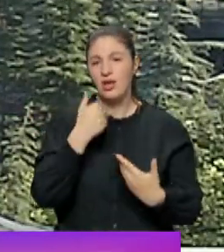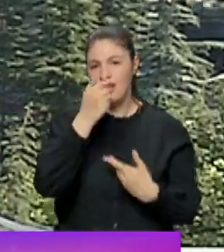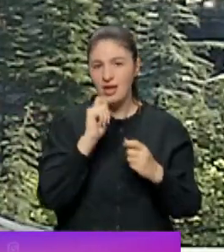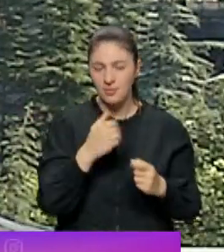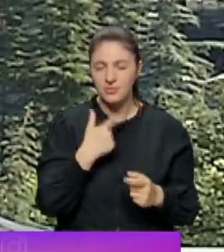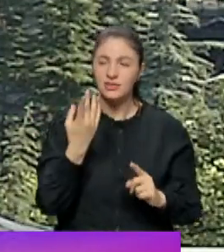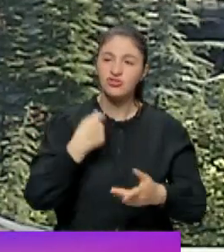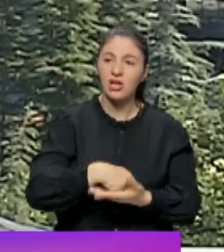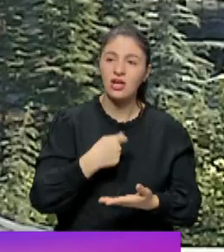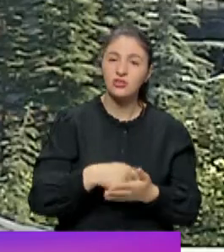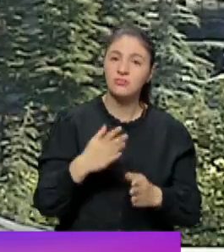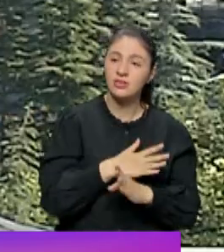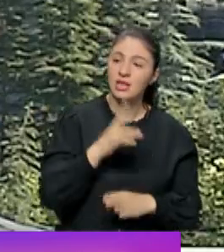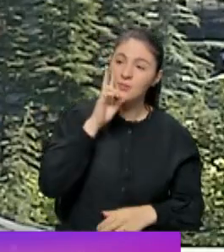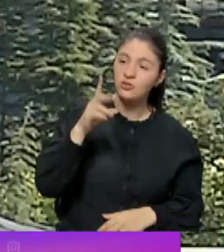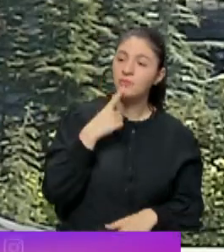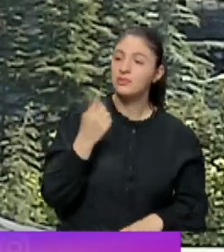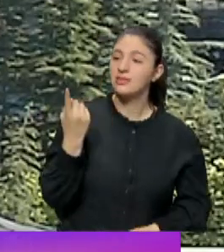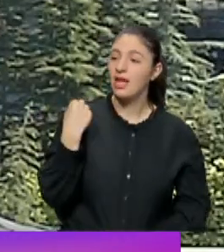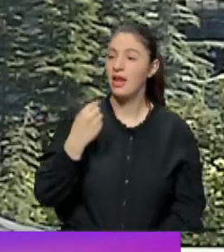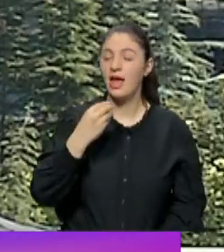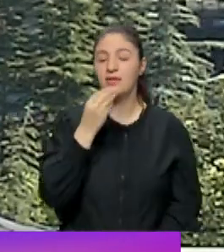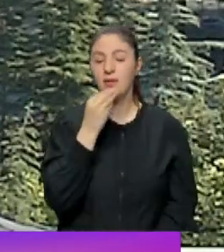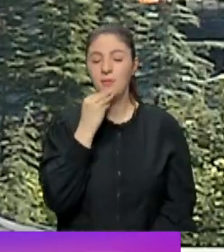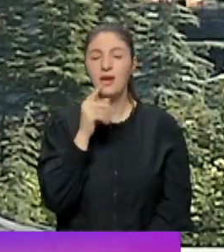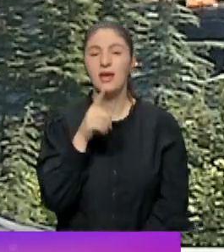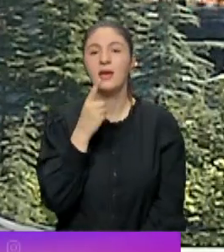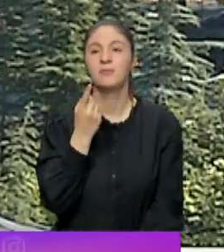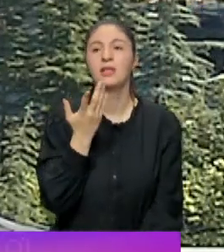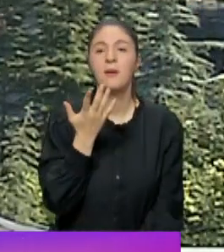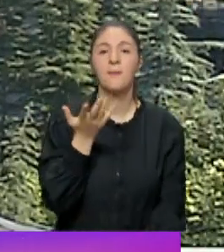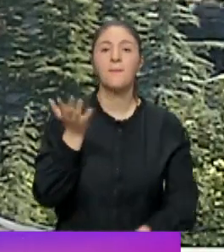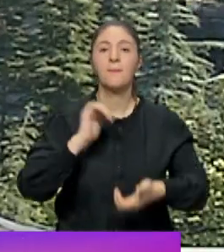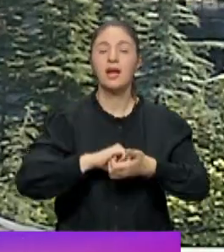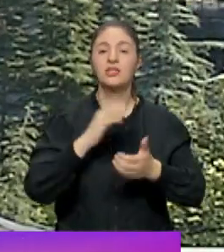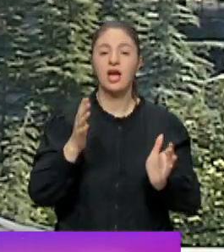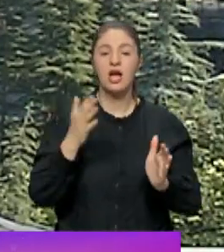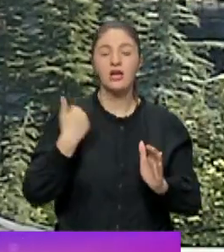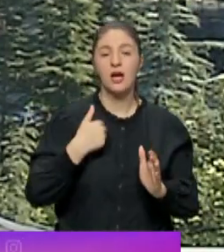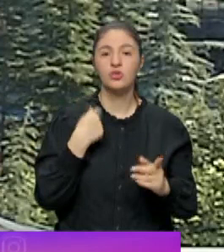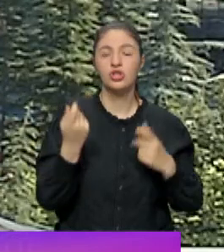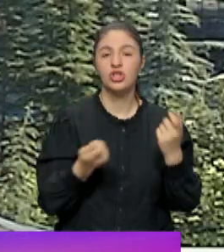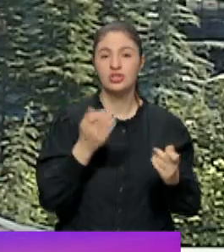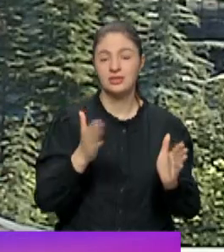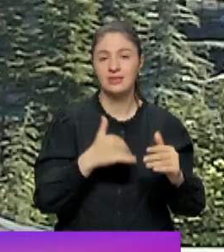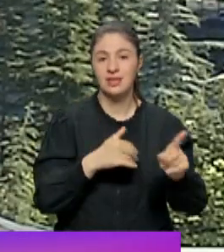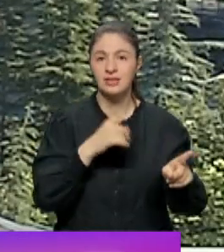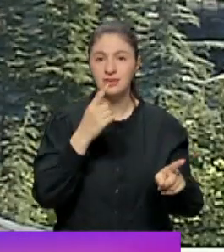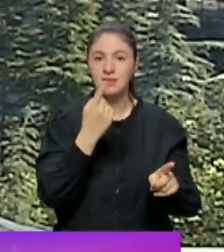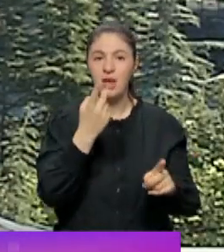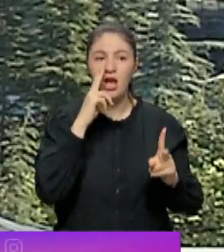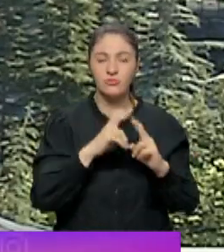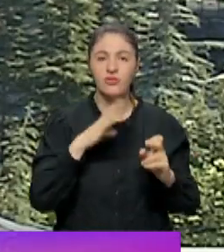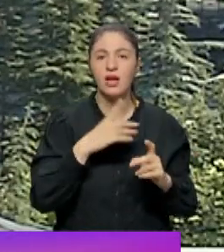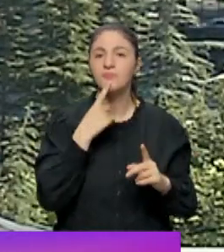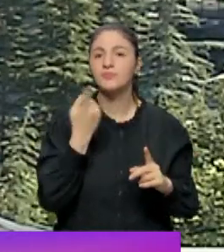E Çarşı pazara bakacağız geçen sene gıdayı birleşik kamu-iş için bir araştırması gıda fiyatları Acaba